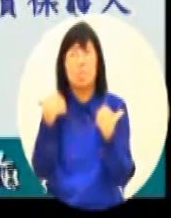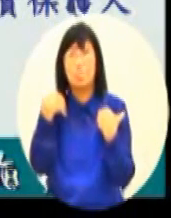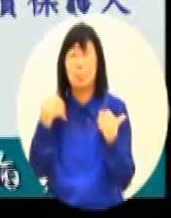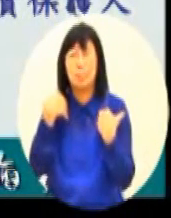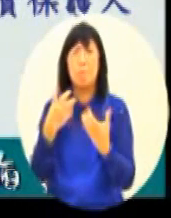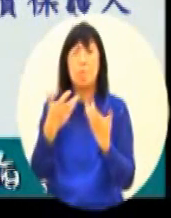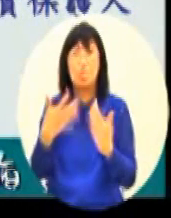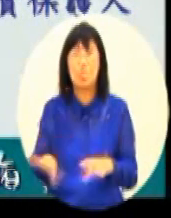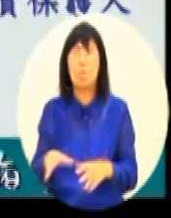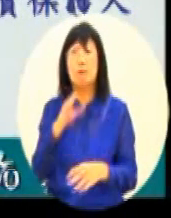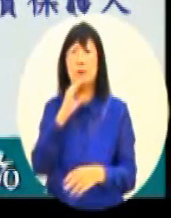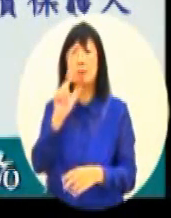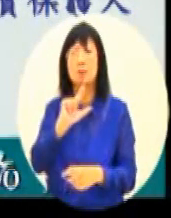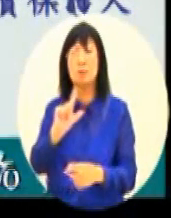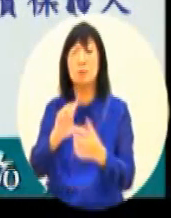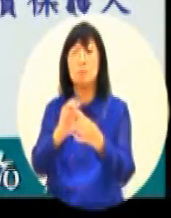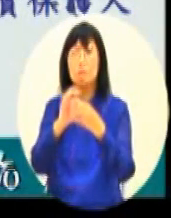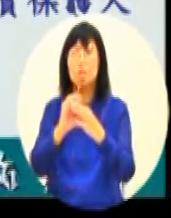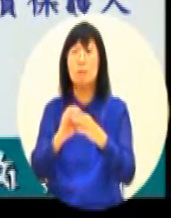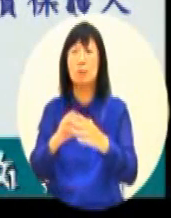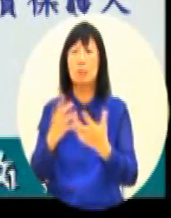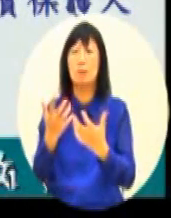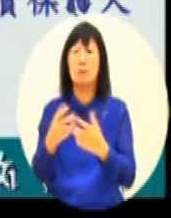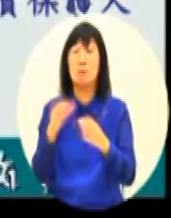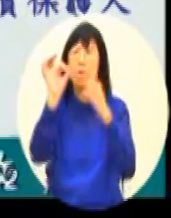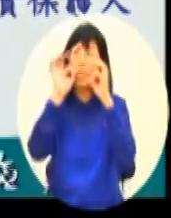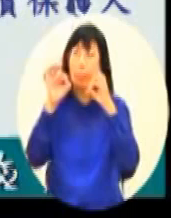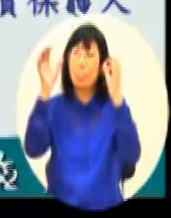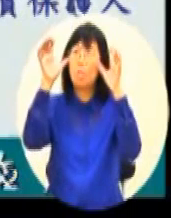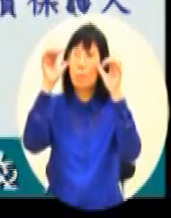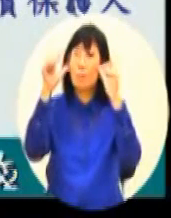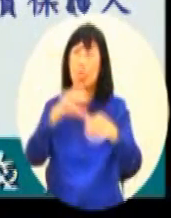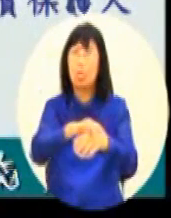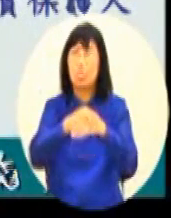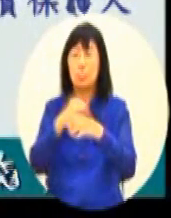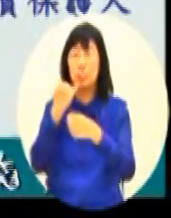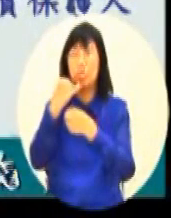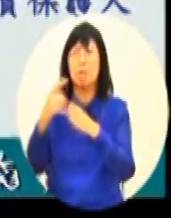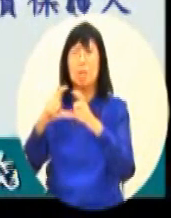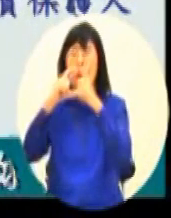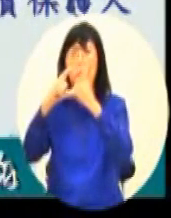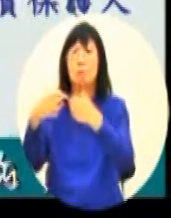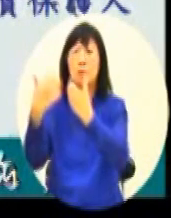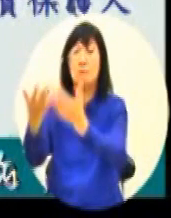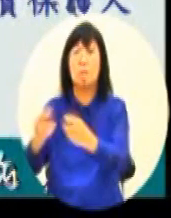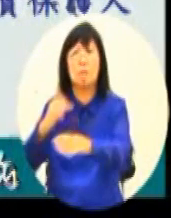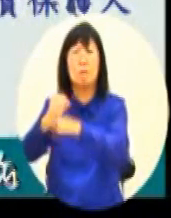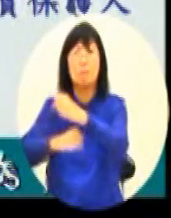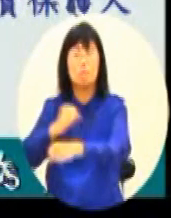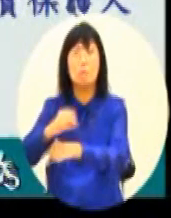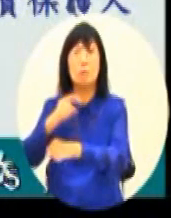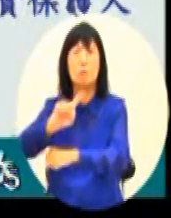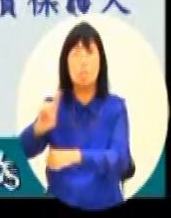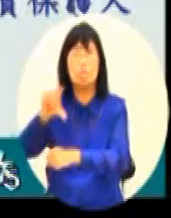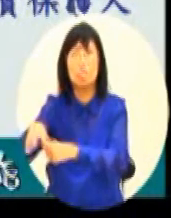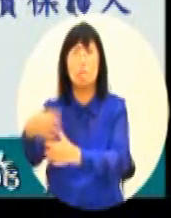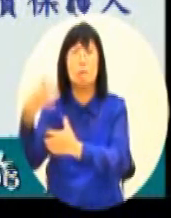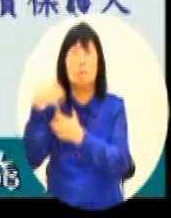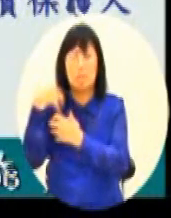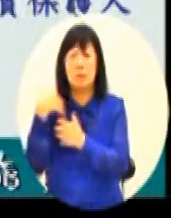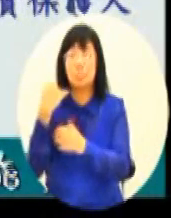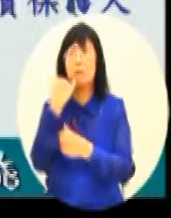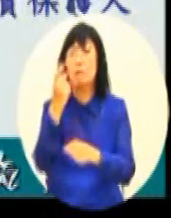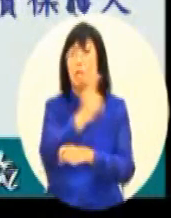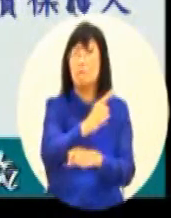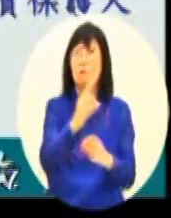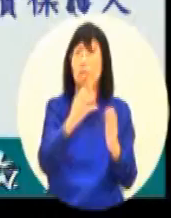狗勤务回归动物专责单位，让消防局专责救灾工作能真正落实保护人民身家